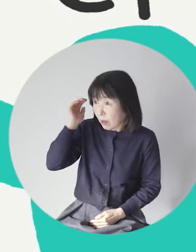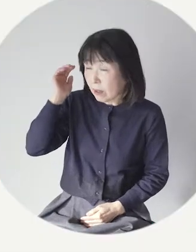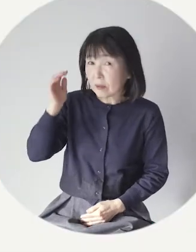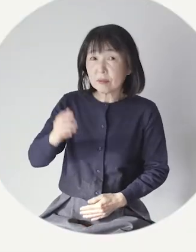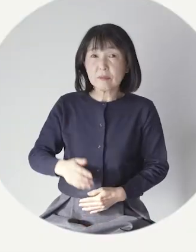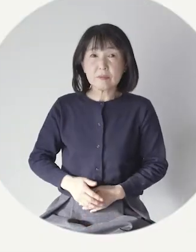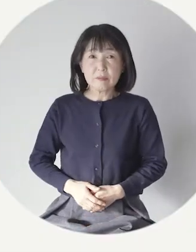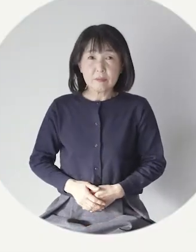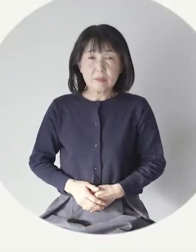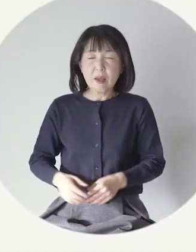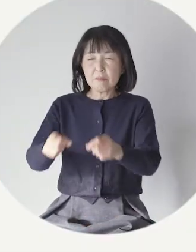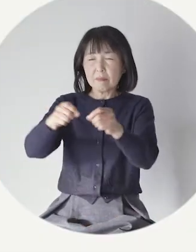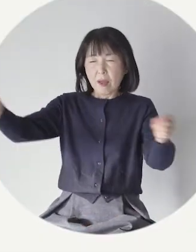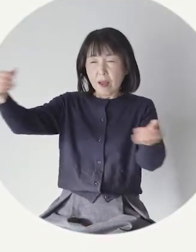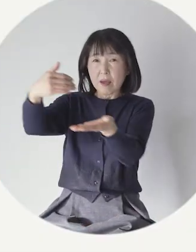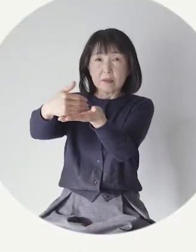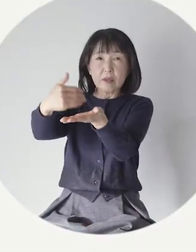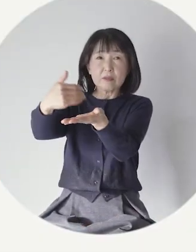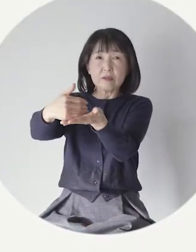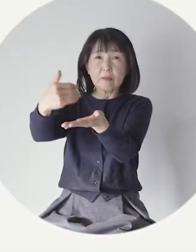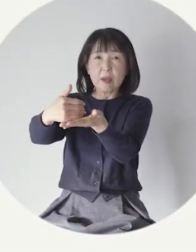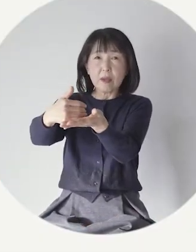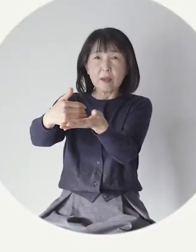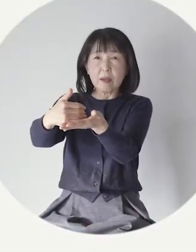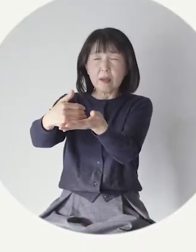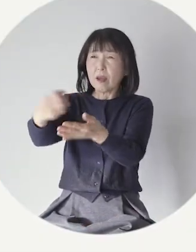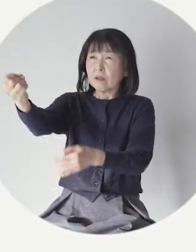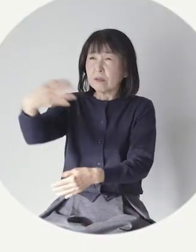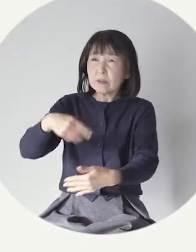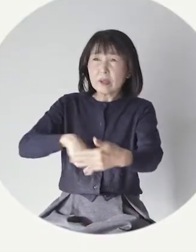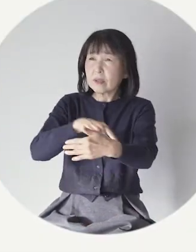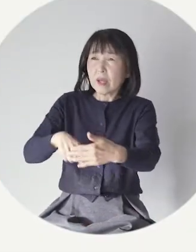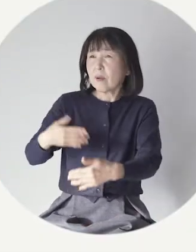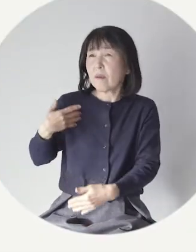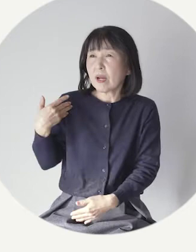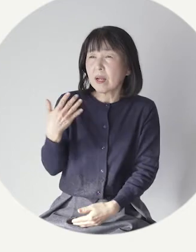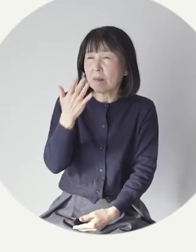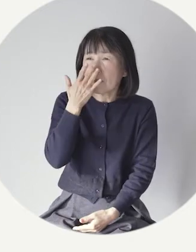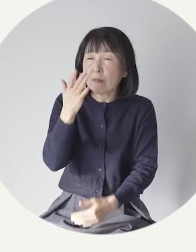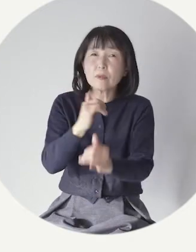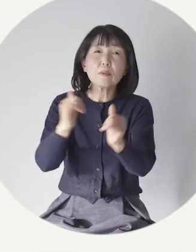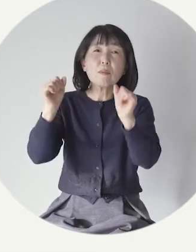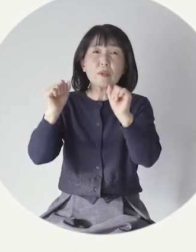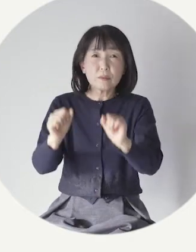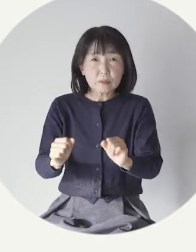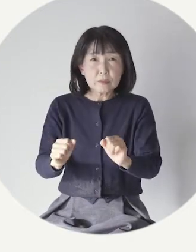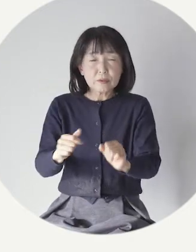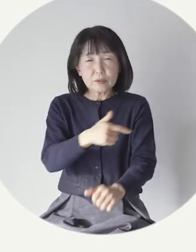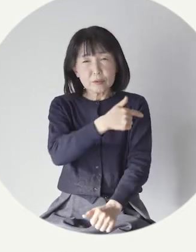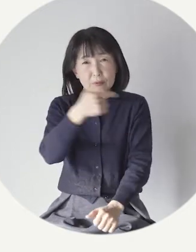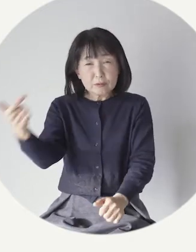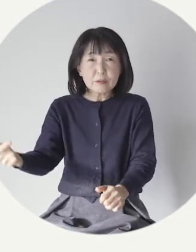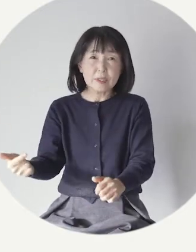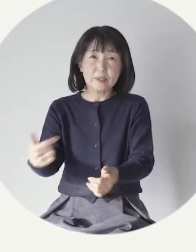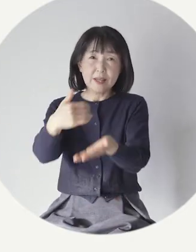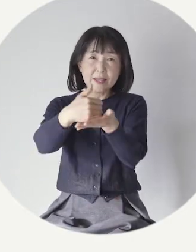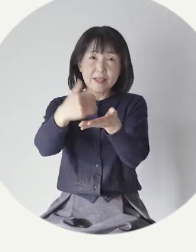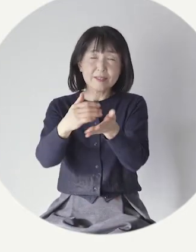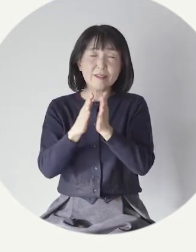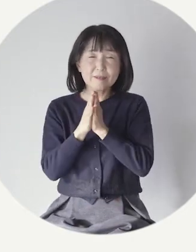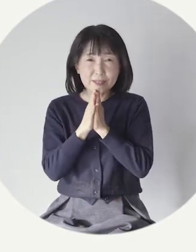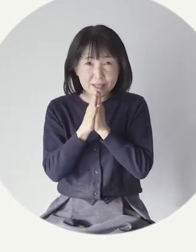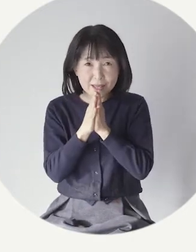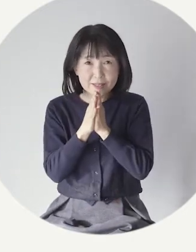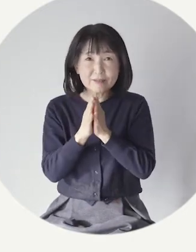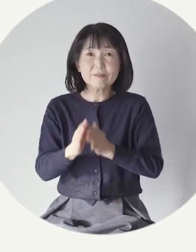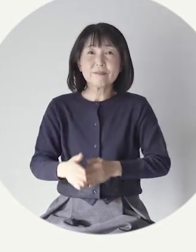公。 長い説明の時などに相手の話す内容が理解できない方もいます。ゆっくり話を